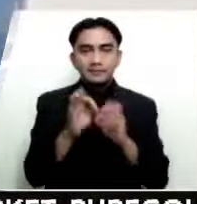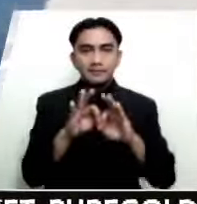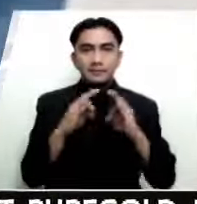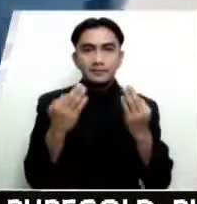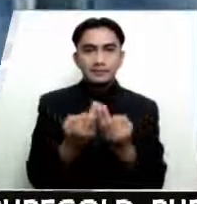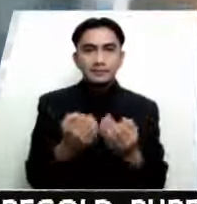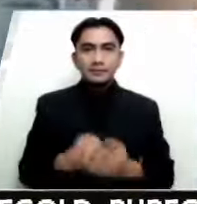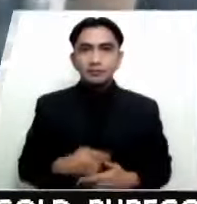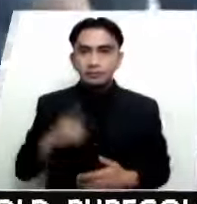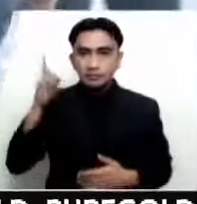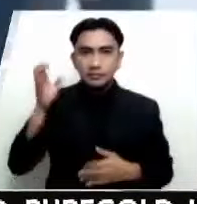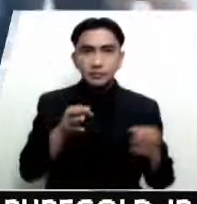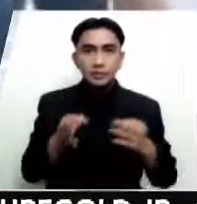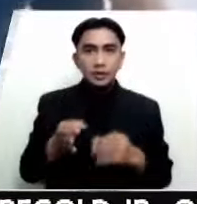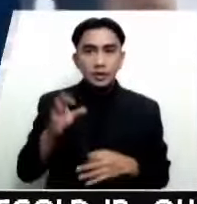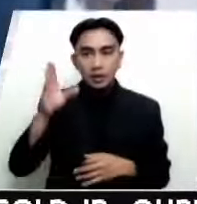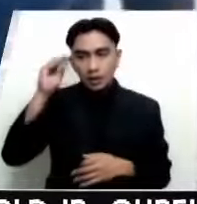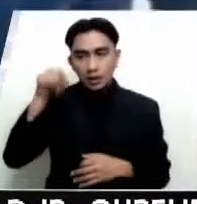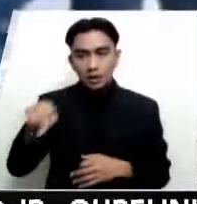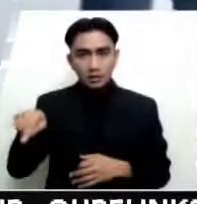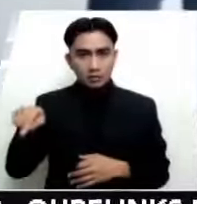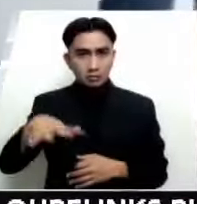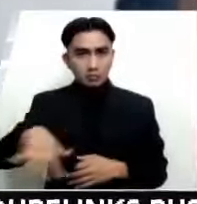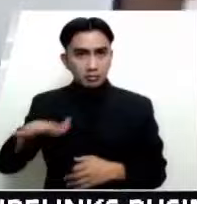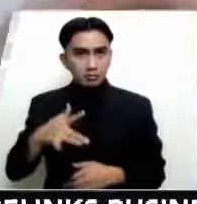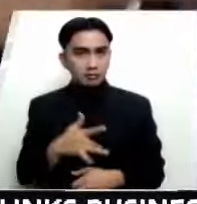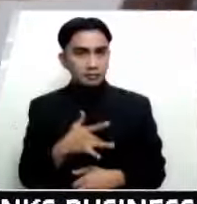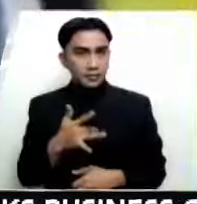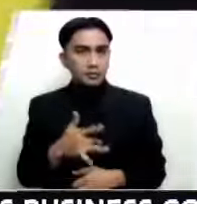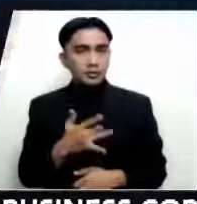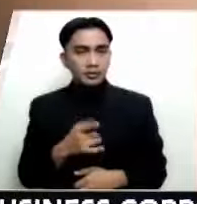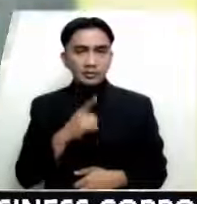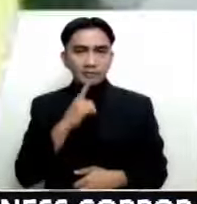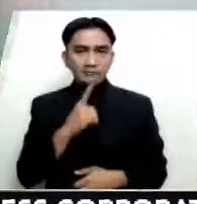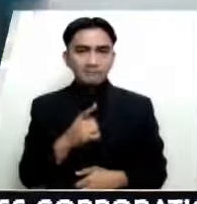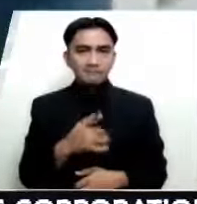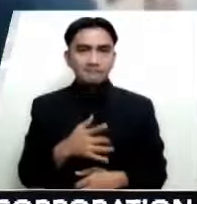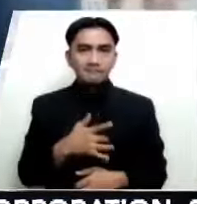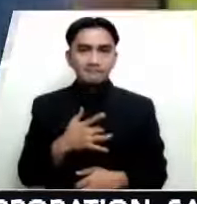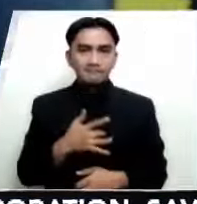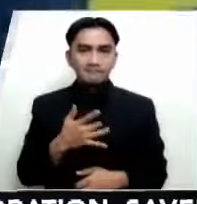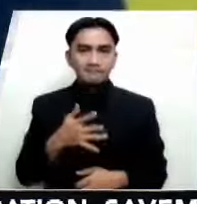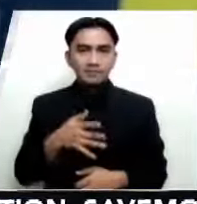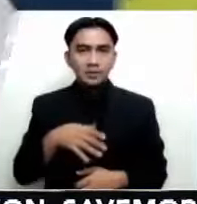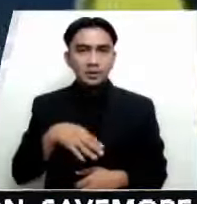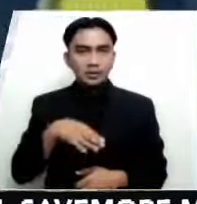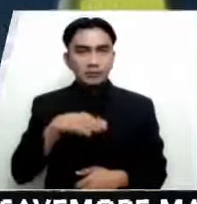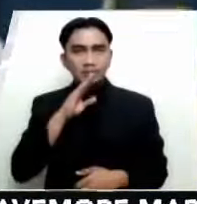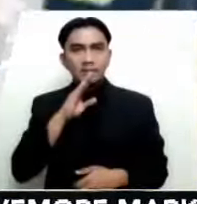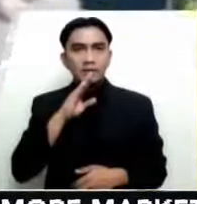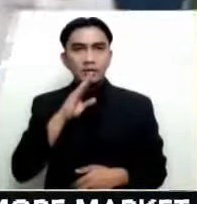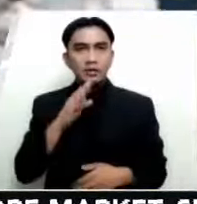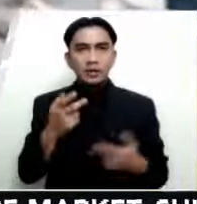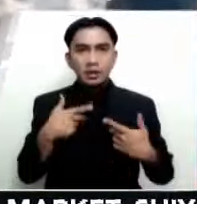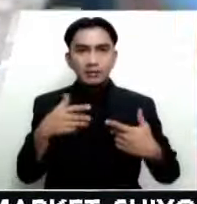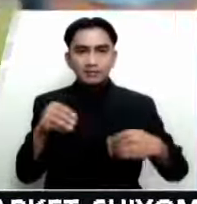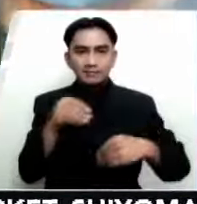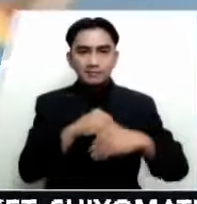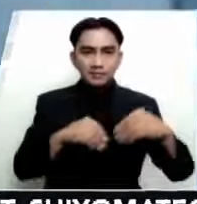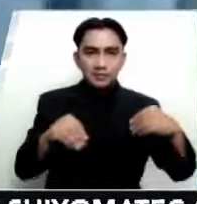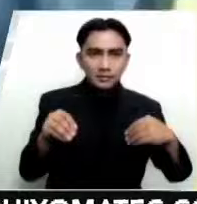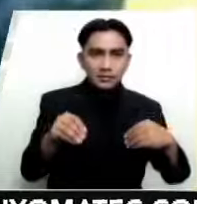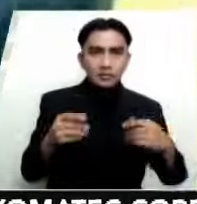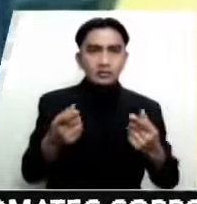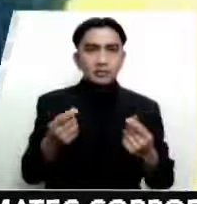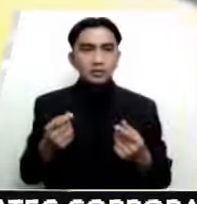feelings of, naliliit sa sabihin nila lang. Kaya kung ano-ano sinasabi nila, like, pinagpapalit mo ako, nangangaliwa ka,